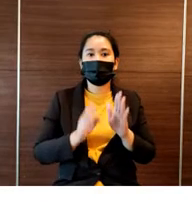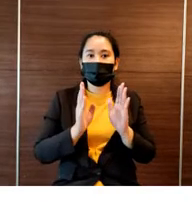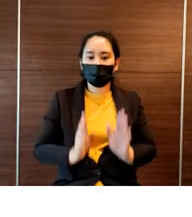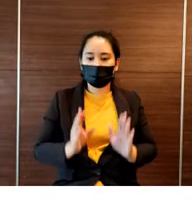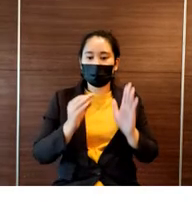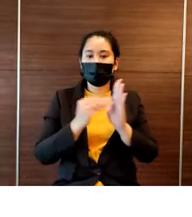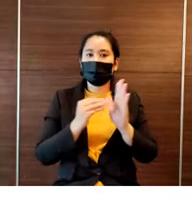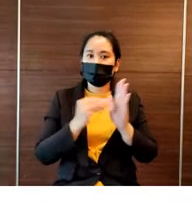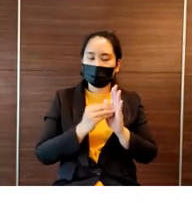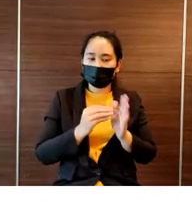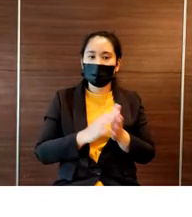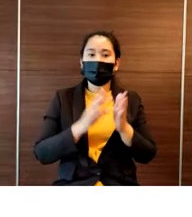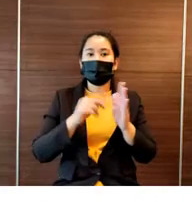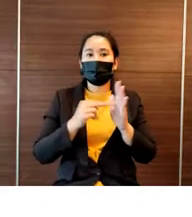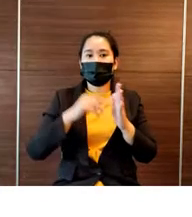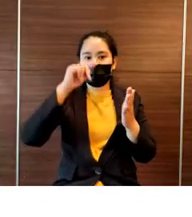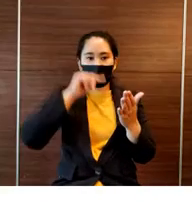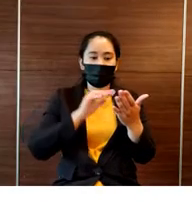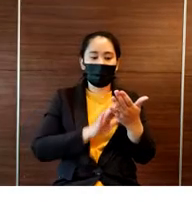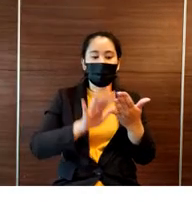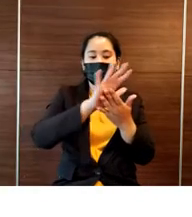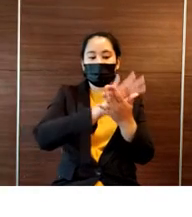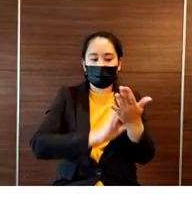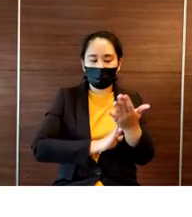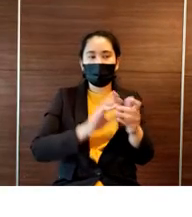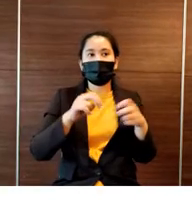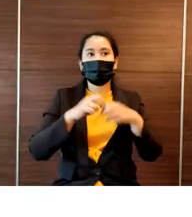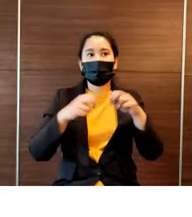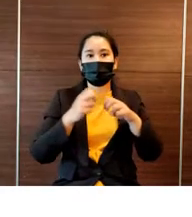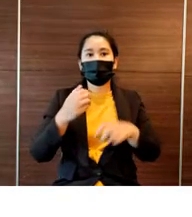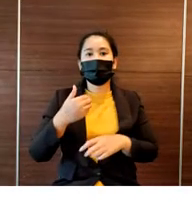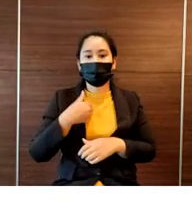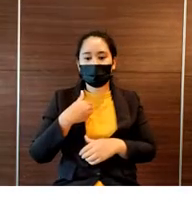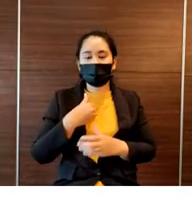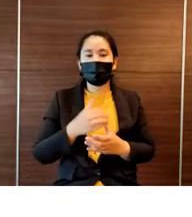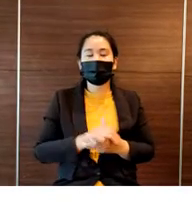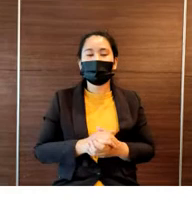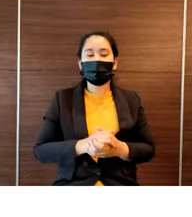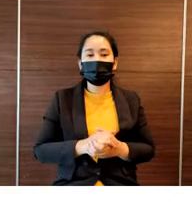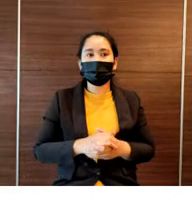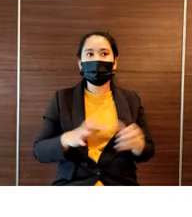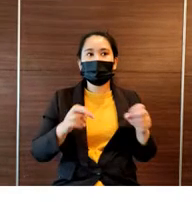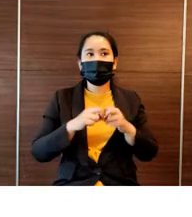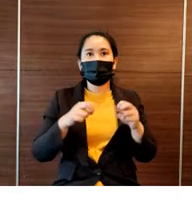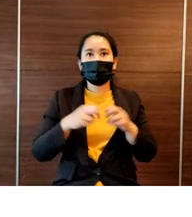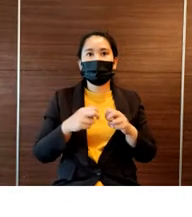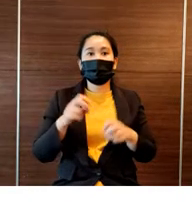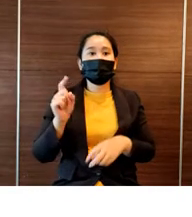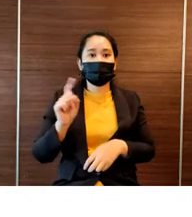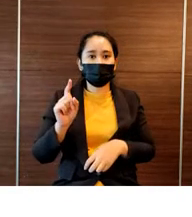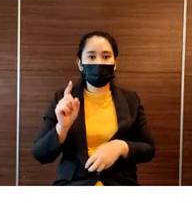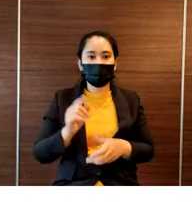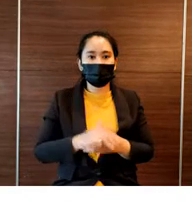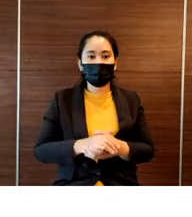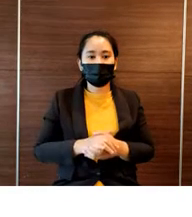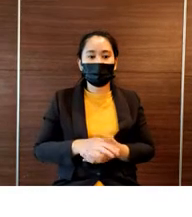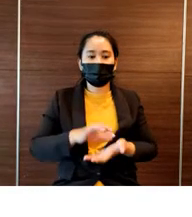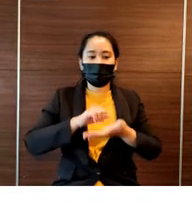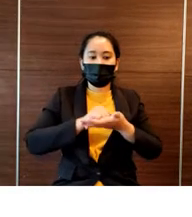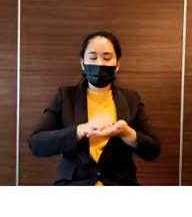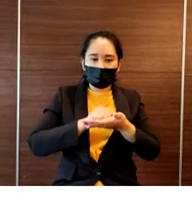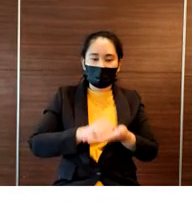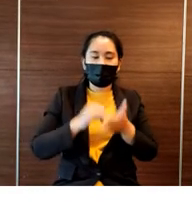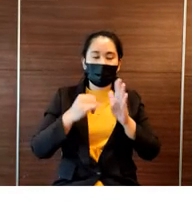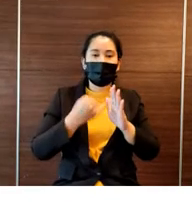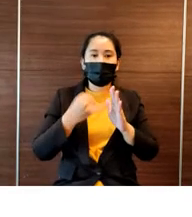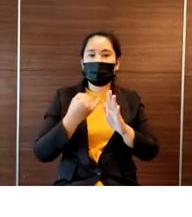ครมันคือทั้งประเทศที่มีปัญหาและคนส่วนใหญ่ของประเทศที่มีปัญหาเนี่ยเขาไม่ได้เข้าถึงการบริการรักษาได้ง่